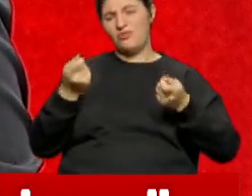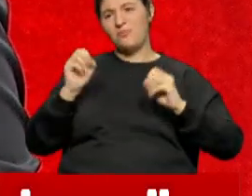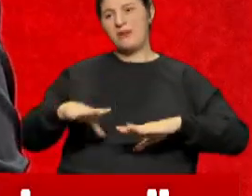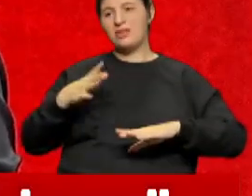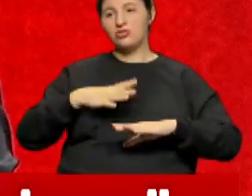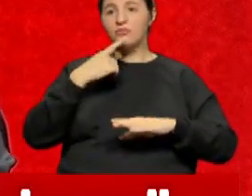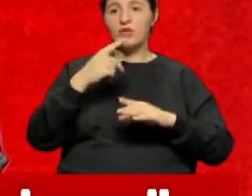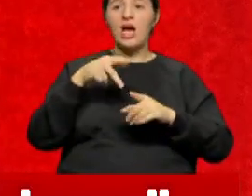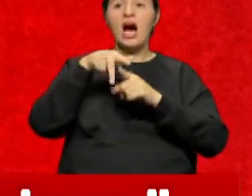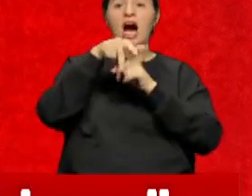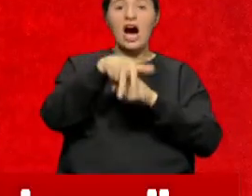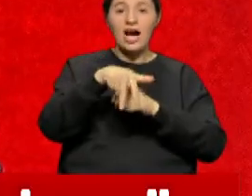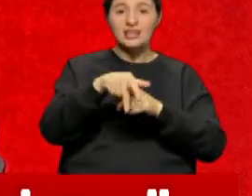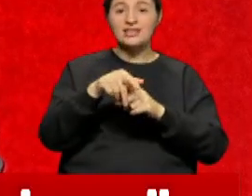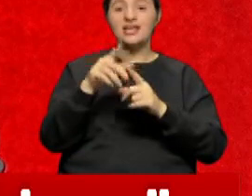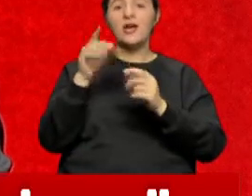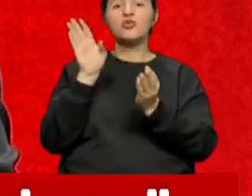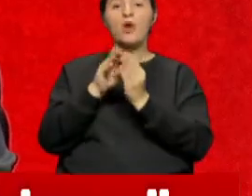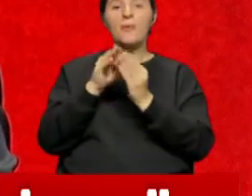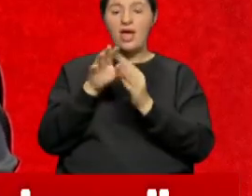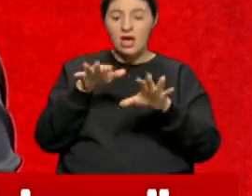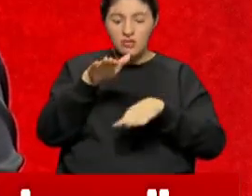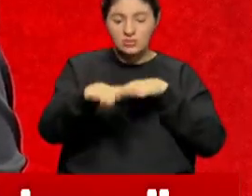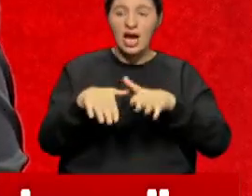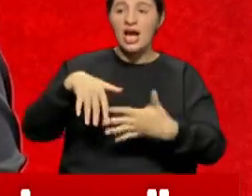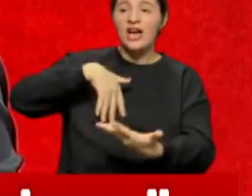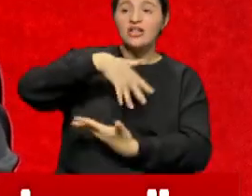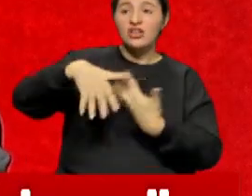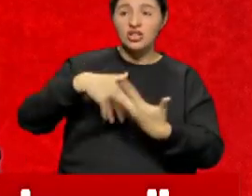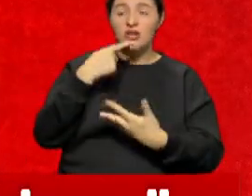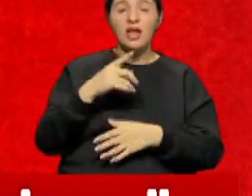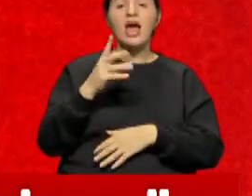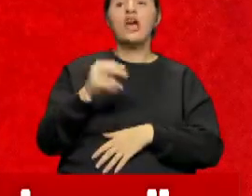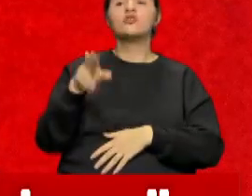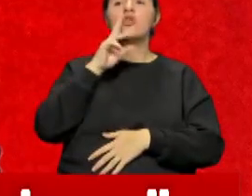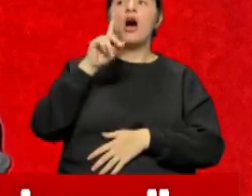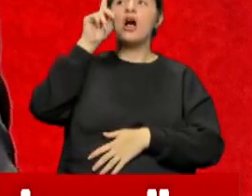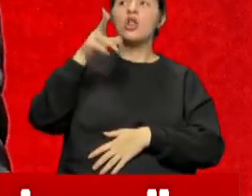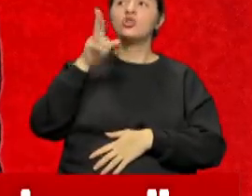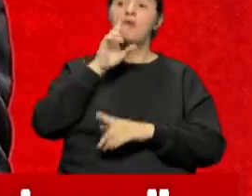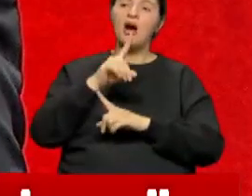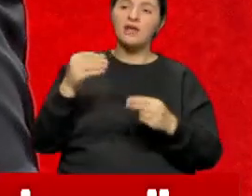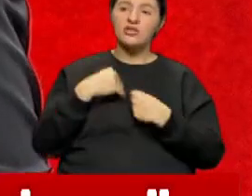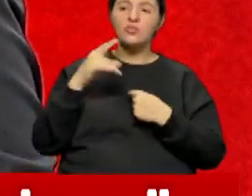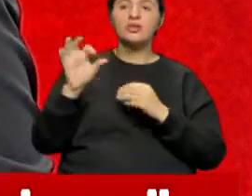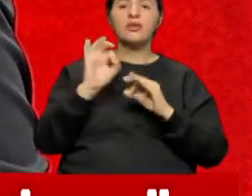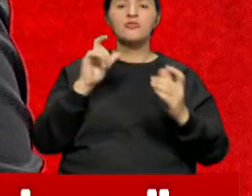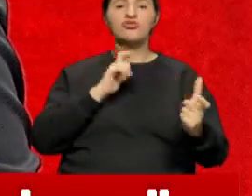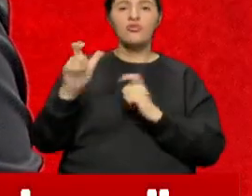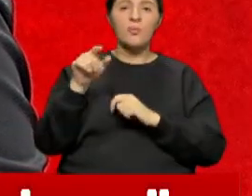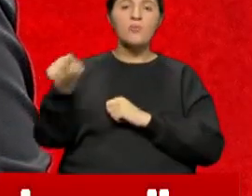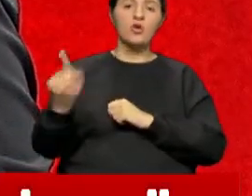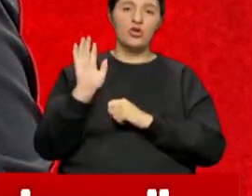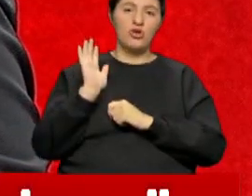at izisine karıştı gibi cümleler kurup En sonunda da Allah sonumuzu hayır etsin demişti Bunun tam karşılığı o